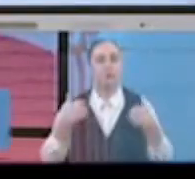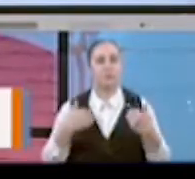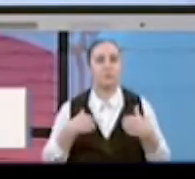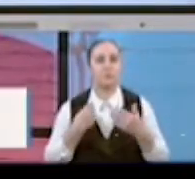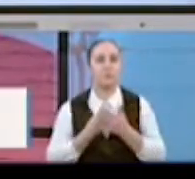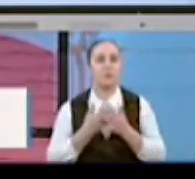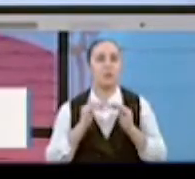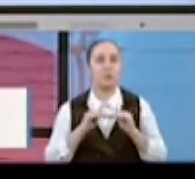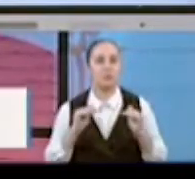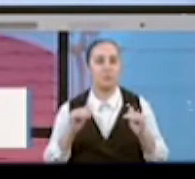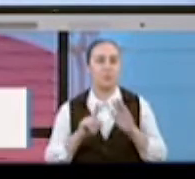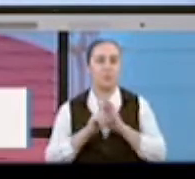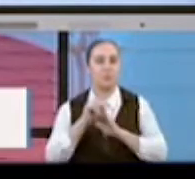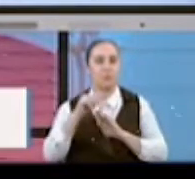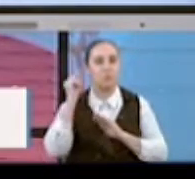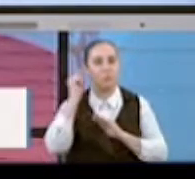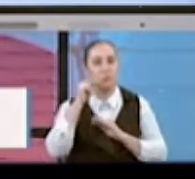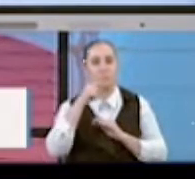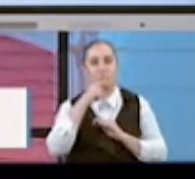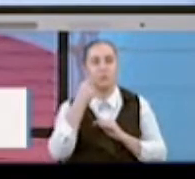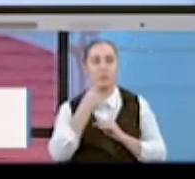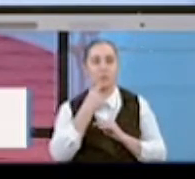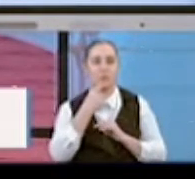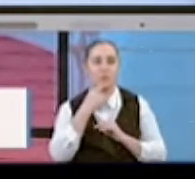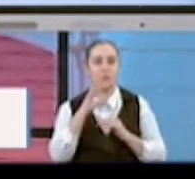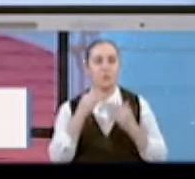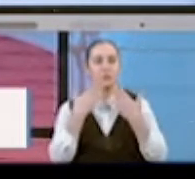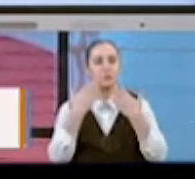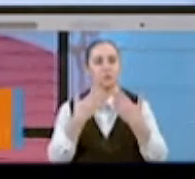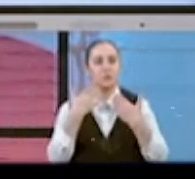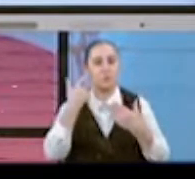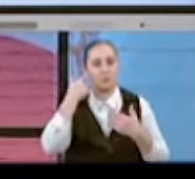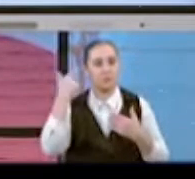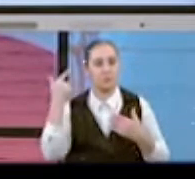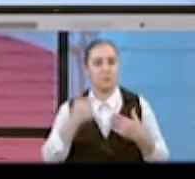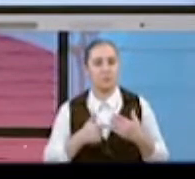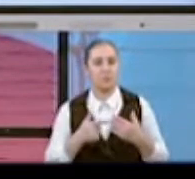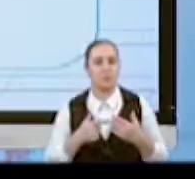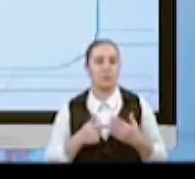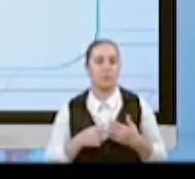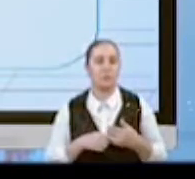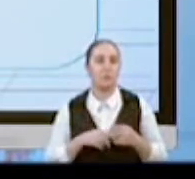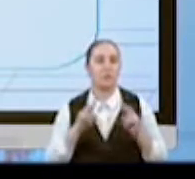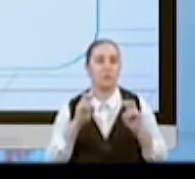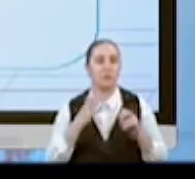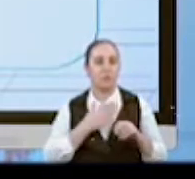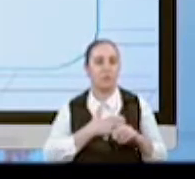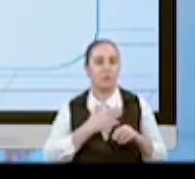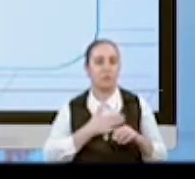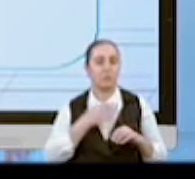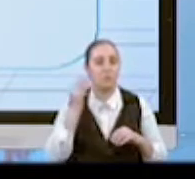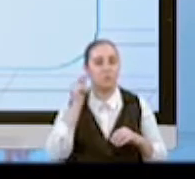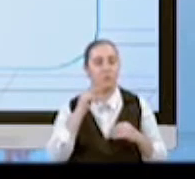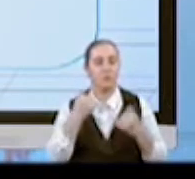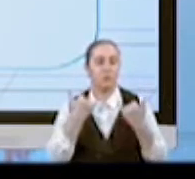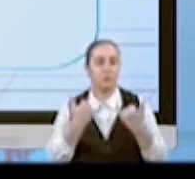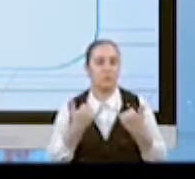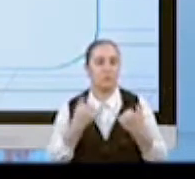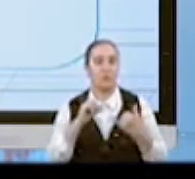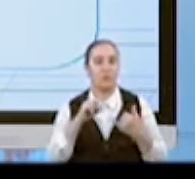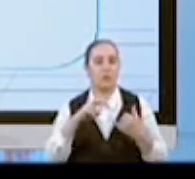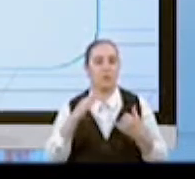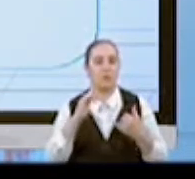Здравствуйте, дорогие ребята! Начинаем урок русского языка и читательской грамотности. Тема нашего урока сегодня